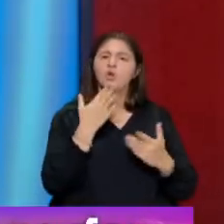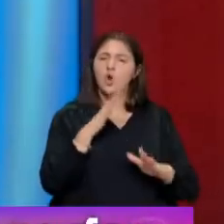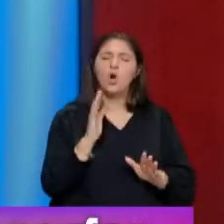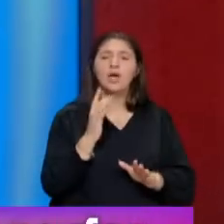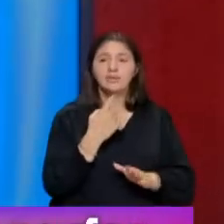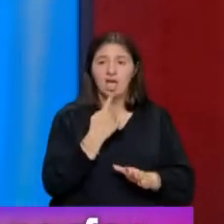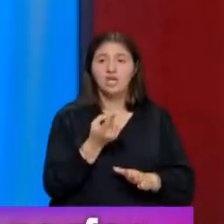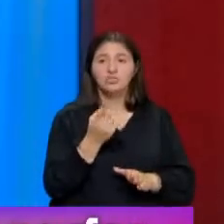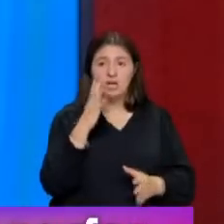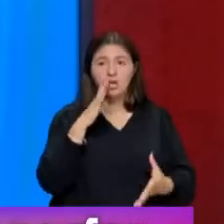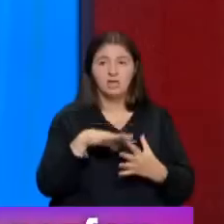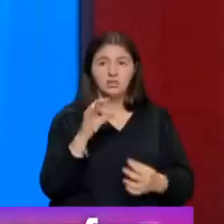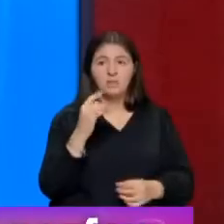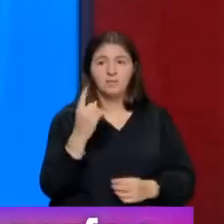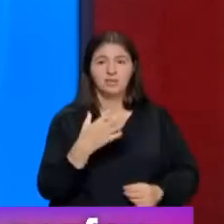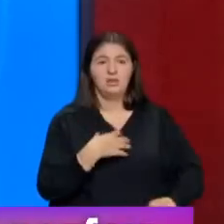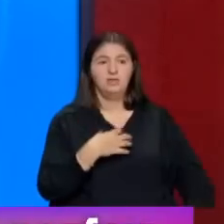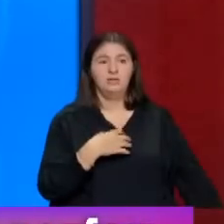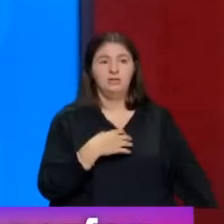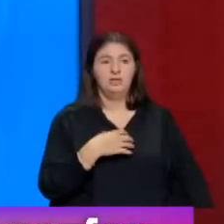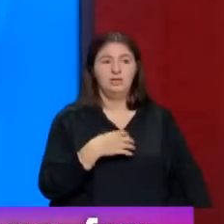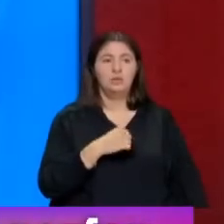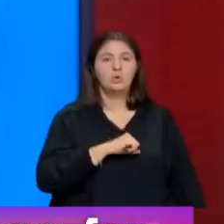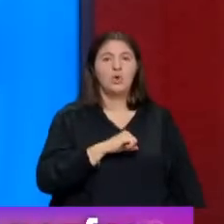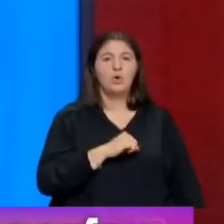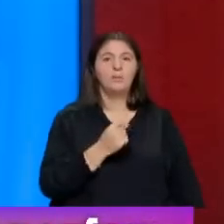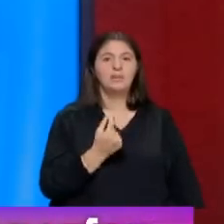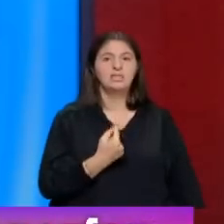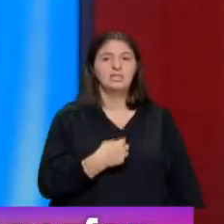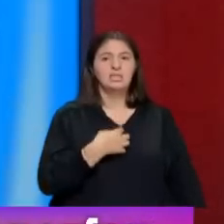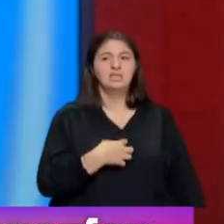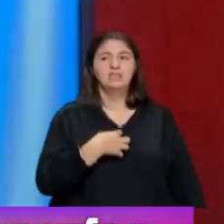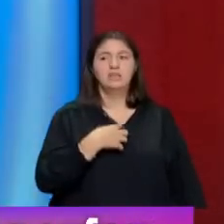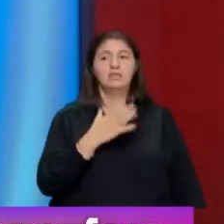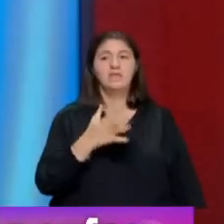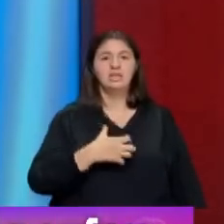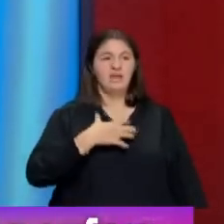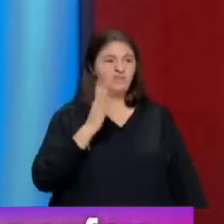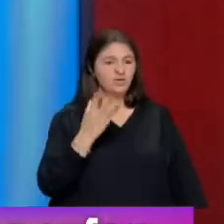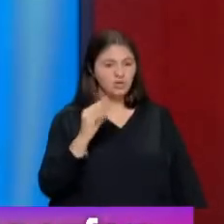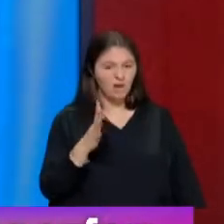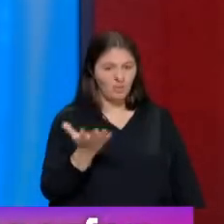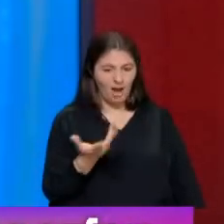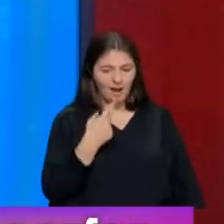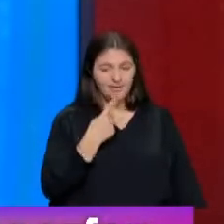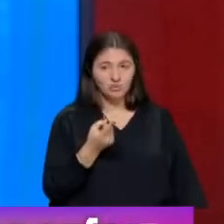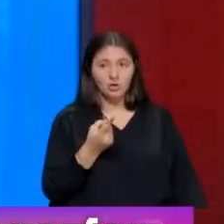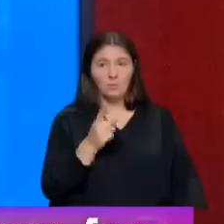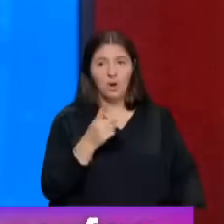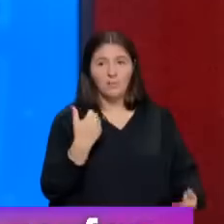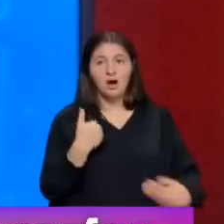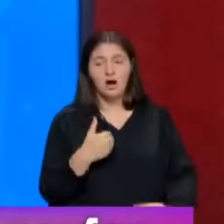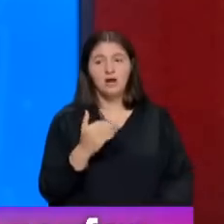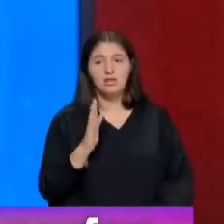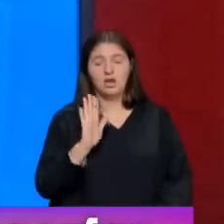yok deyince İnsan bir kendini Tedirgin hissediyor Deniz abi daha da bir endişelensek mi acaba diye böyle bir